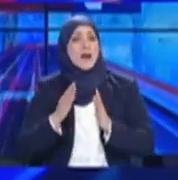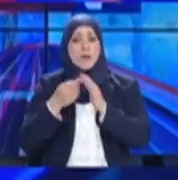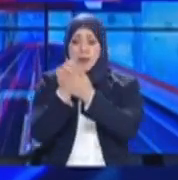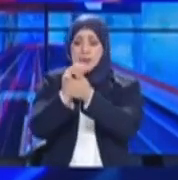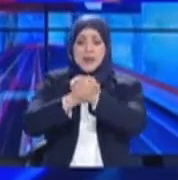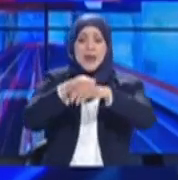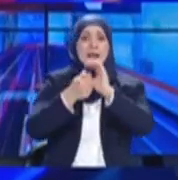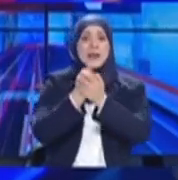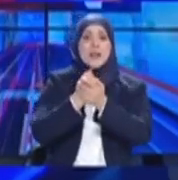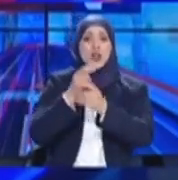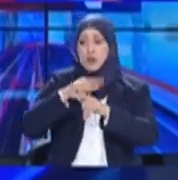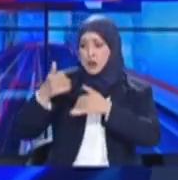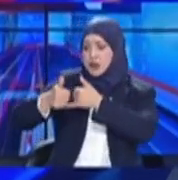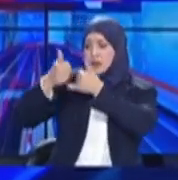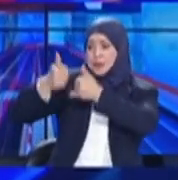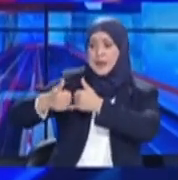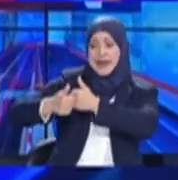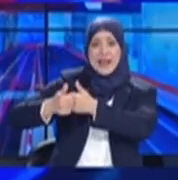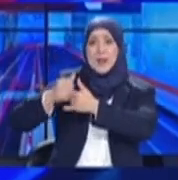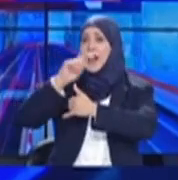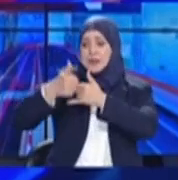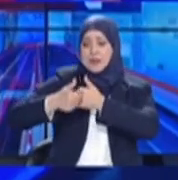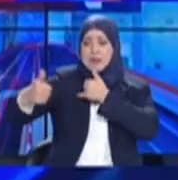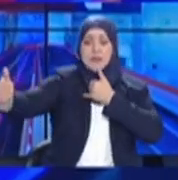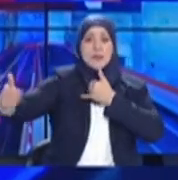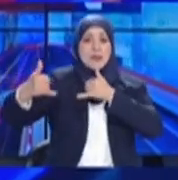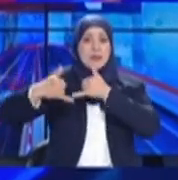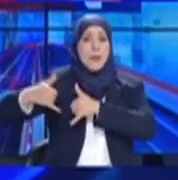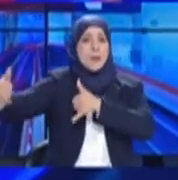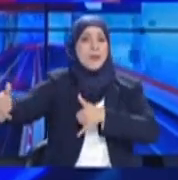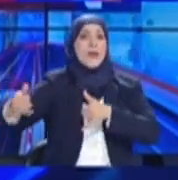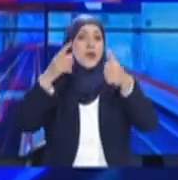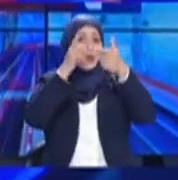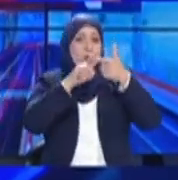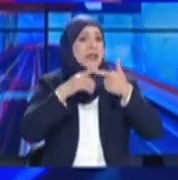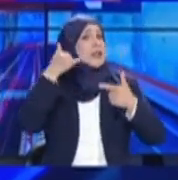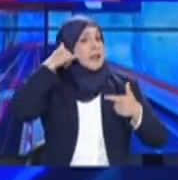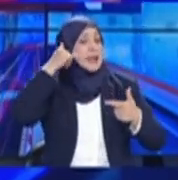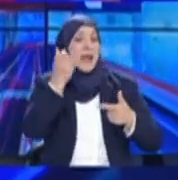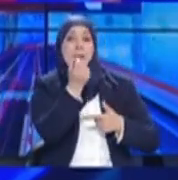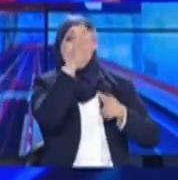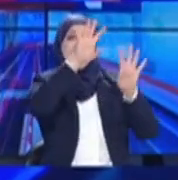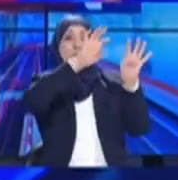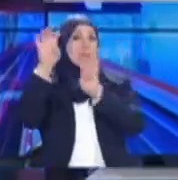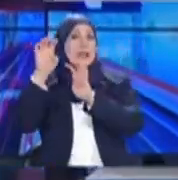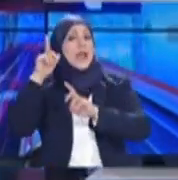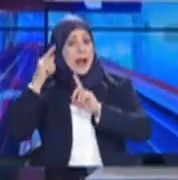ما بيكونش قريب من الناس يتصل بال بال رقم مائه وتسعين بالشعر